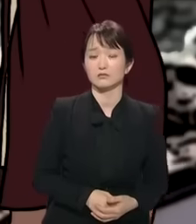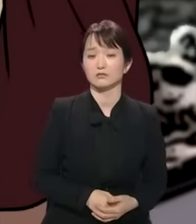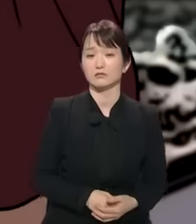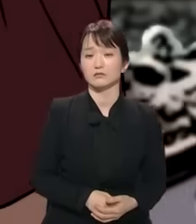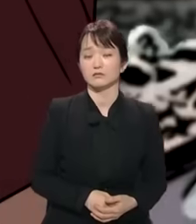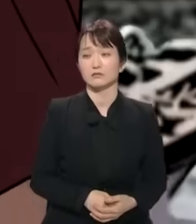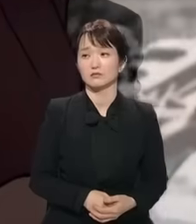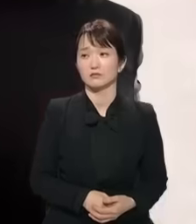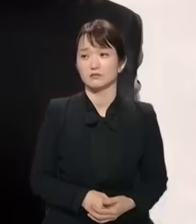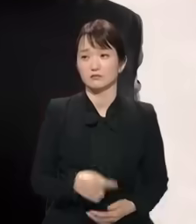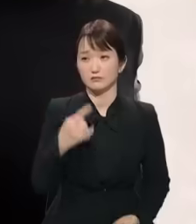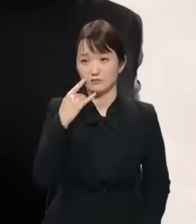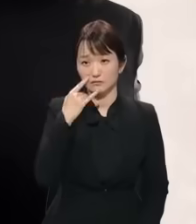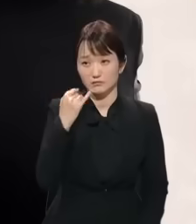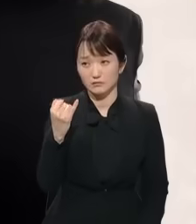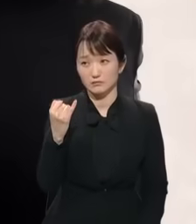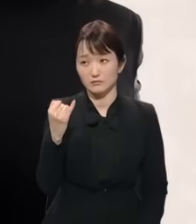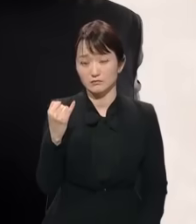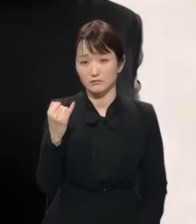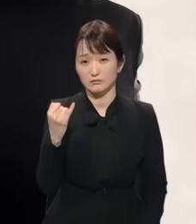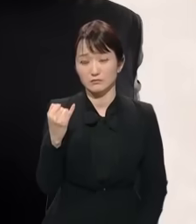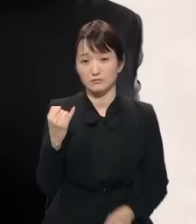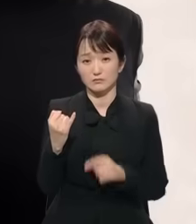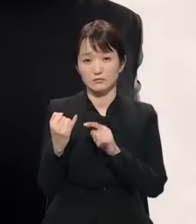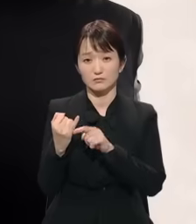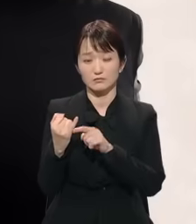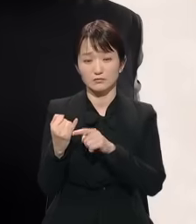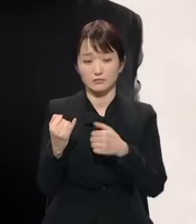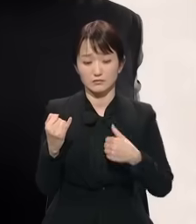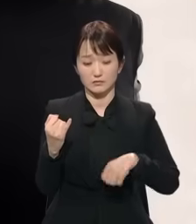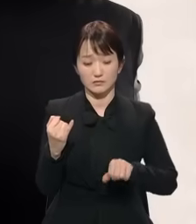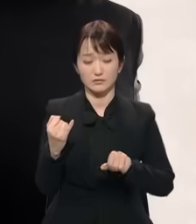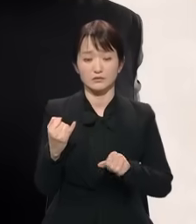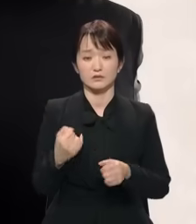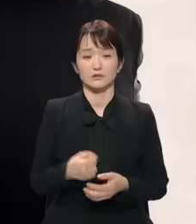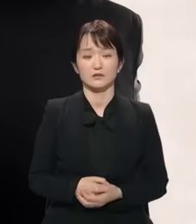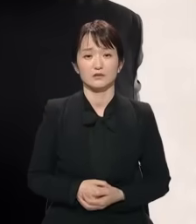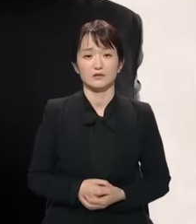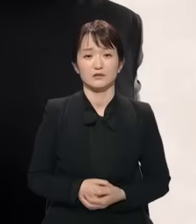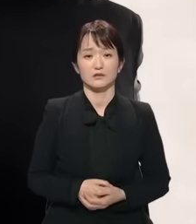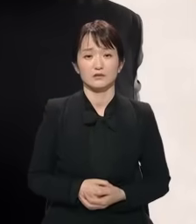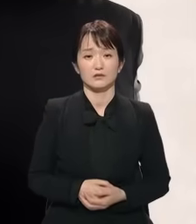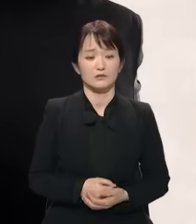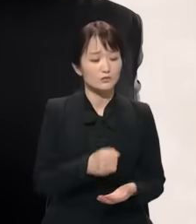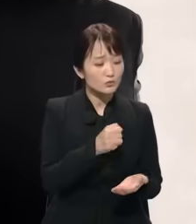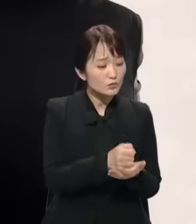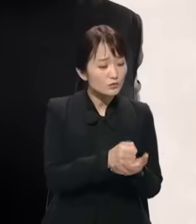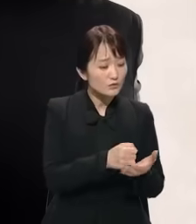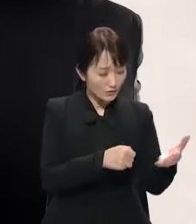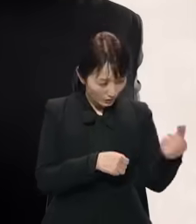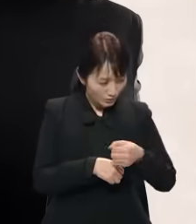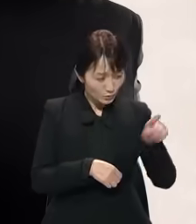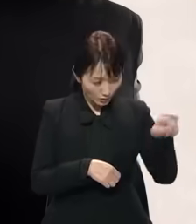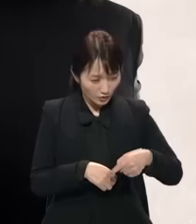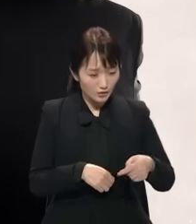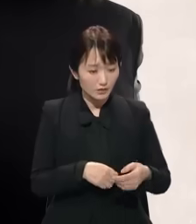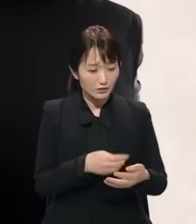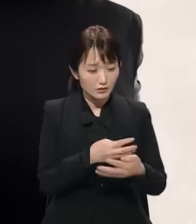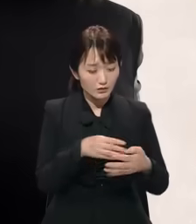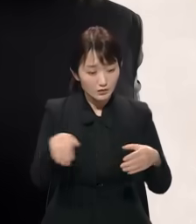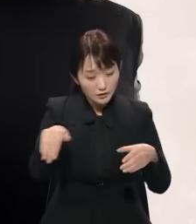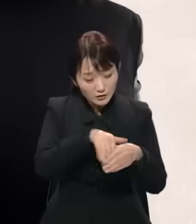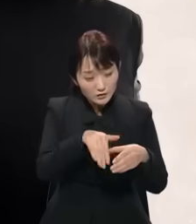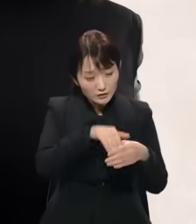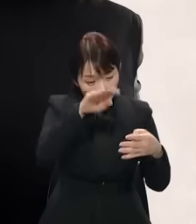거예요. 그래서 이제 어머니 쪽에서 이 제보자와 어머니께서 그러면 통장을 가지고 와라. 그래서 이체 내역 따박따박